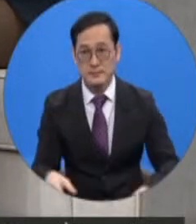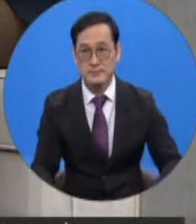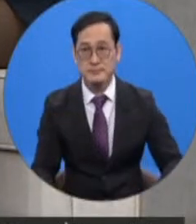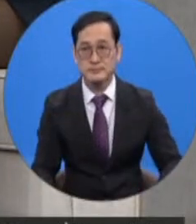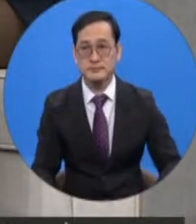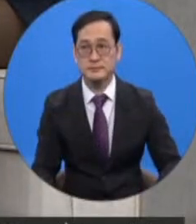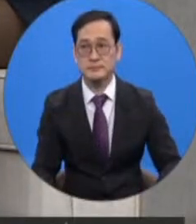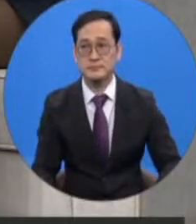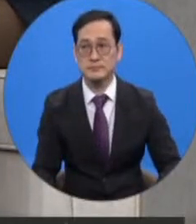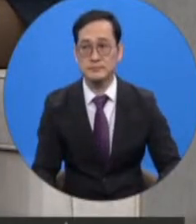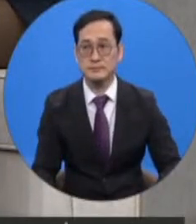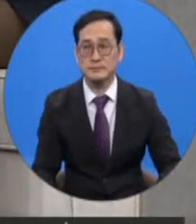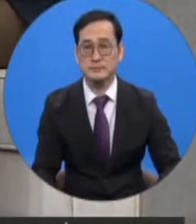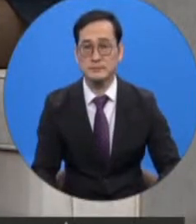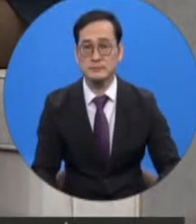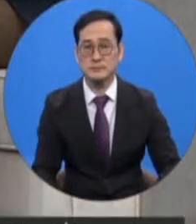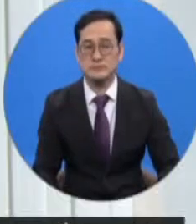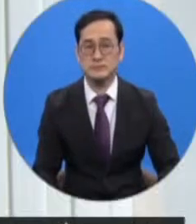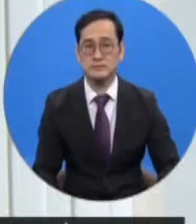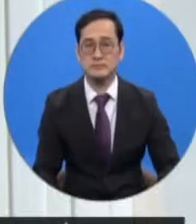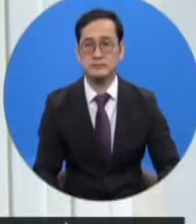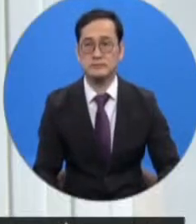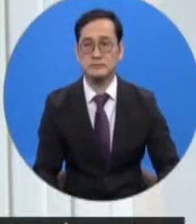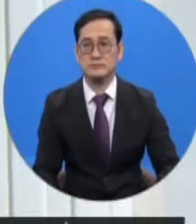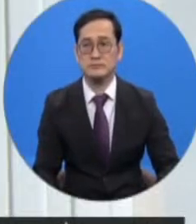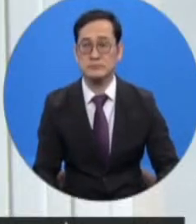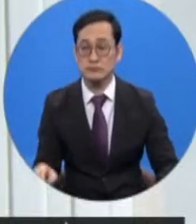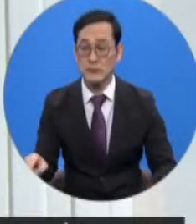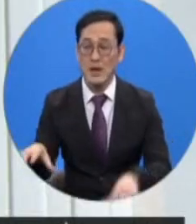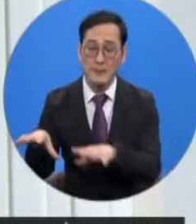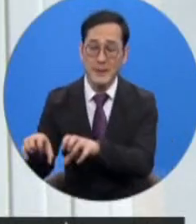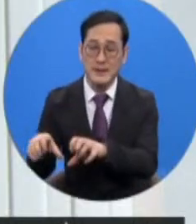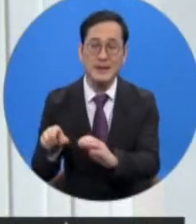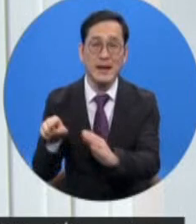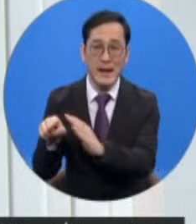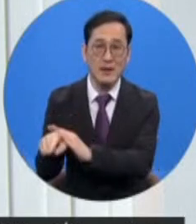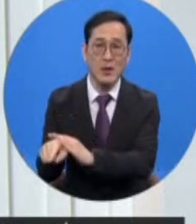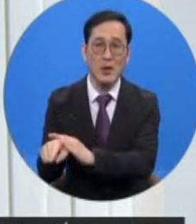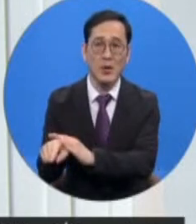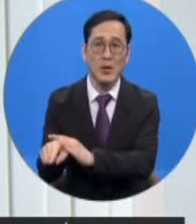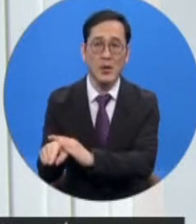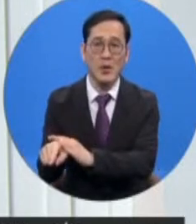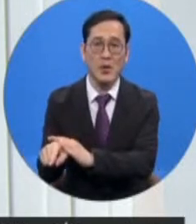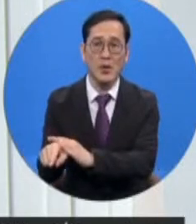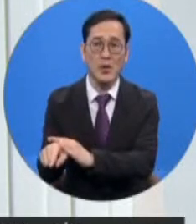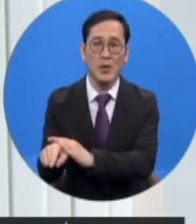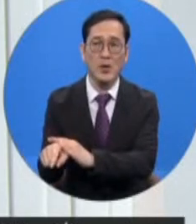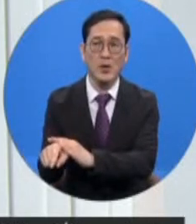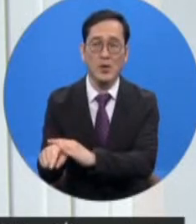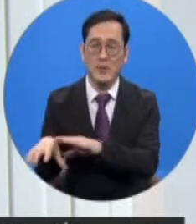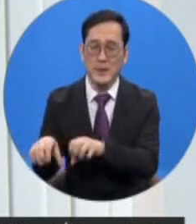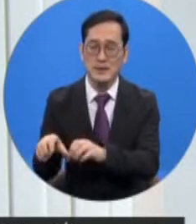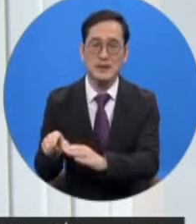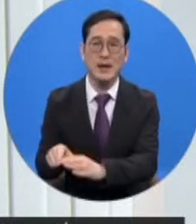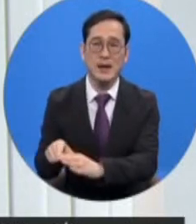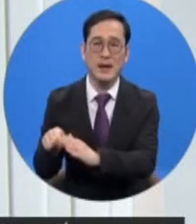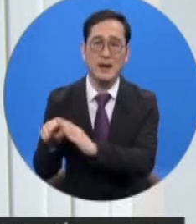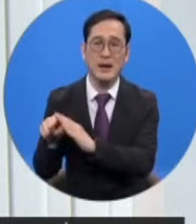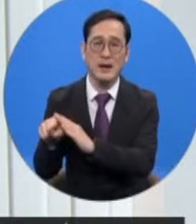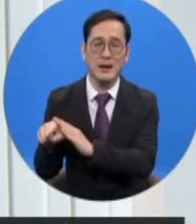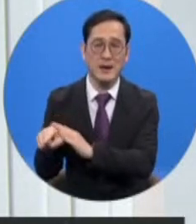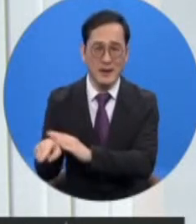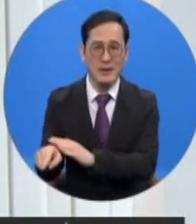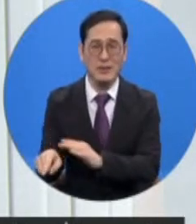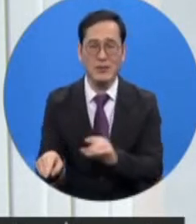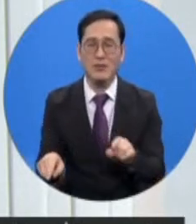없지만 기본적으로 마사지 업소에 간 후기는 분명히 있습니다. 그런데 물론 마사지 업소라는 게 모두 다 뭐 불법 성매매라는 건